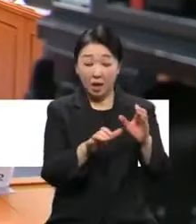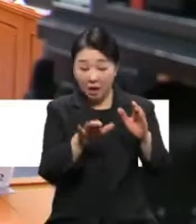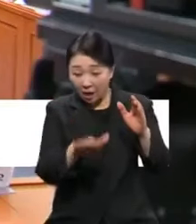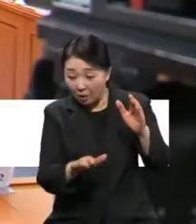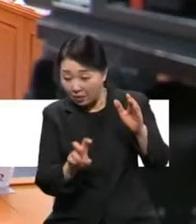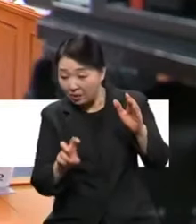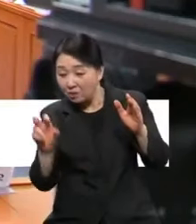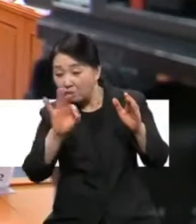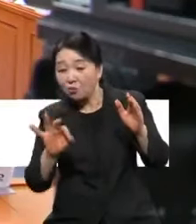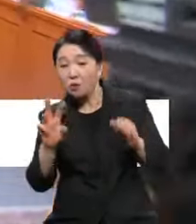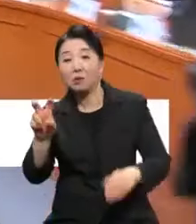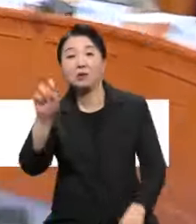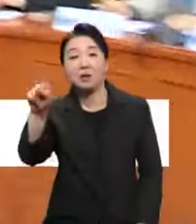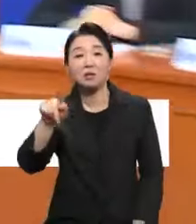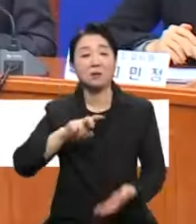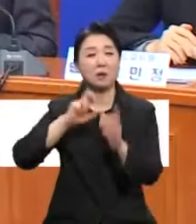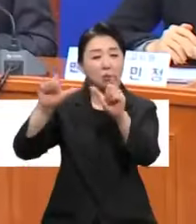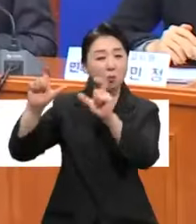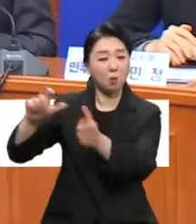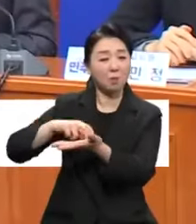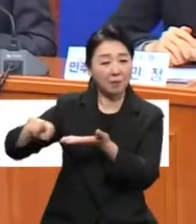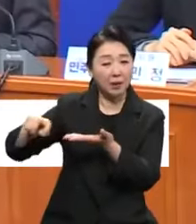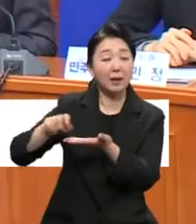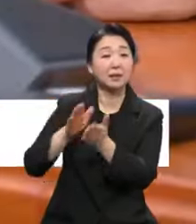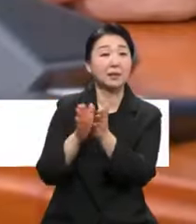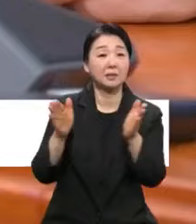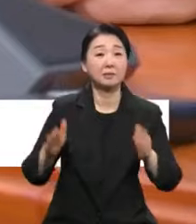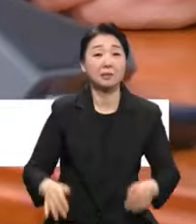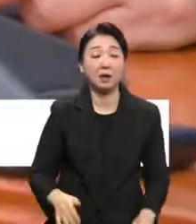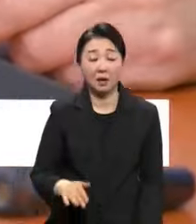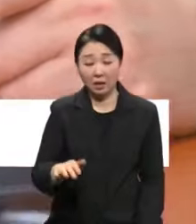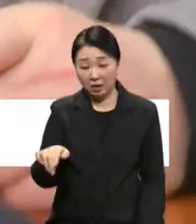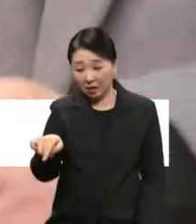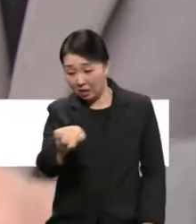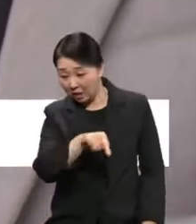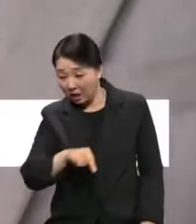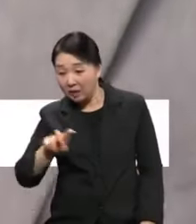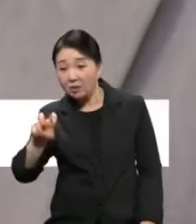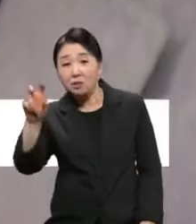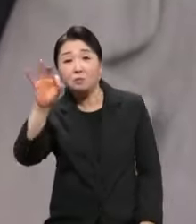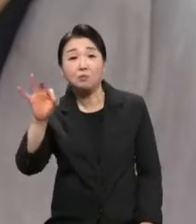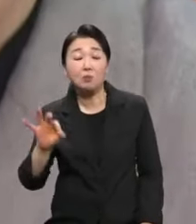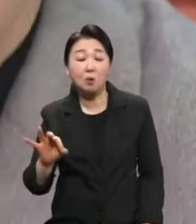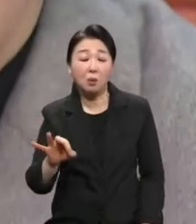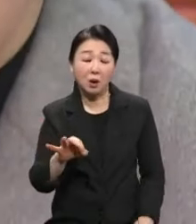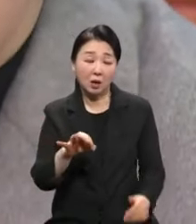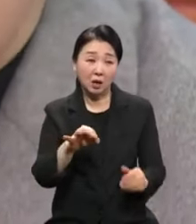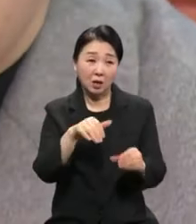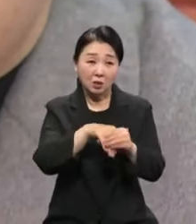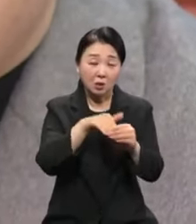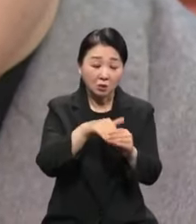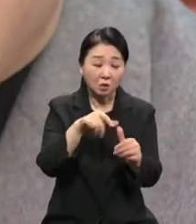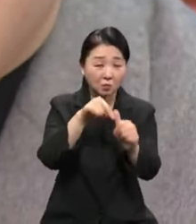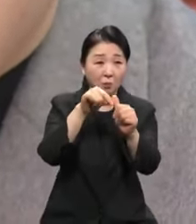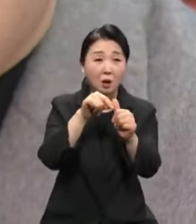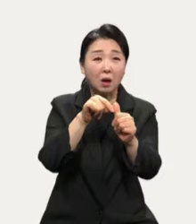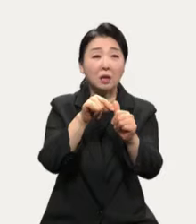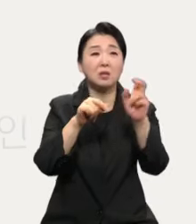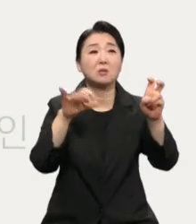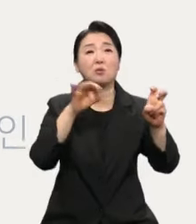속한 31명에게 통보를 시작한 걸로 알려졌는데 하위 20%는 경선 득표율 중 20%를